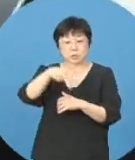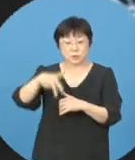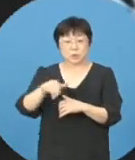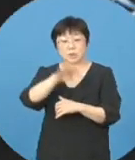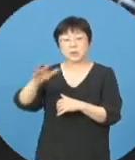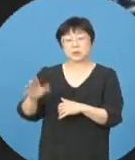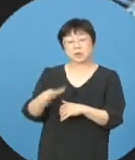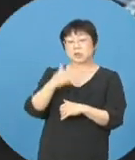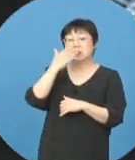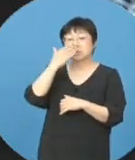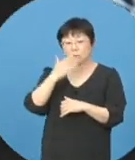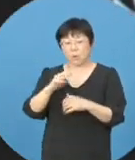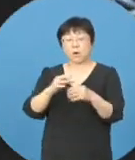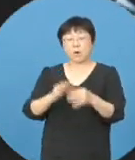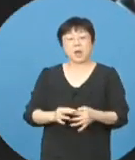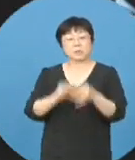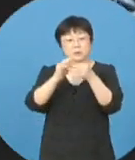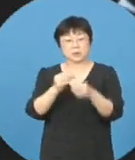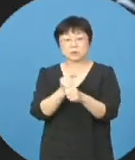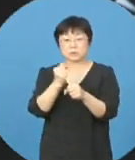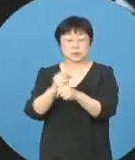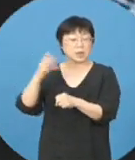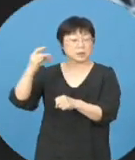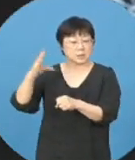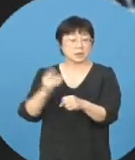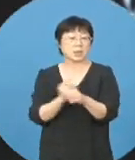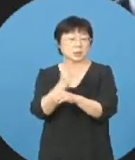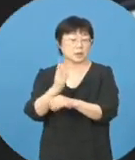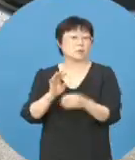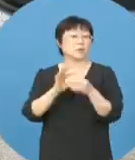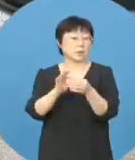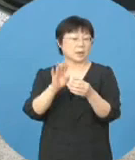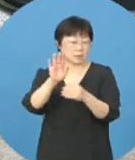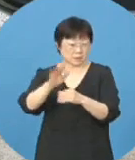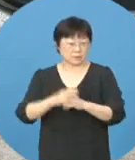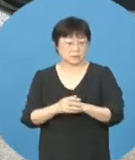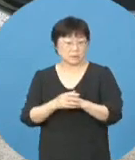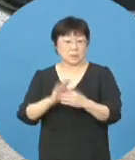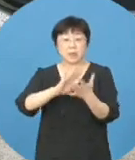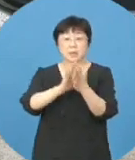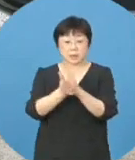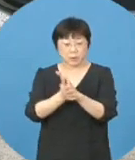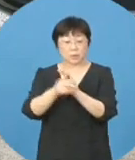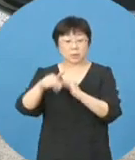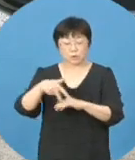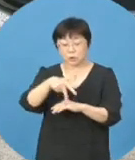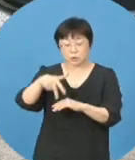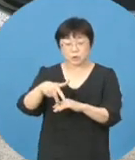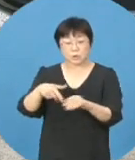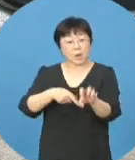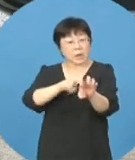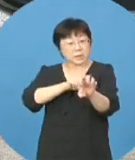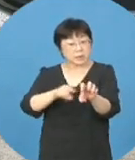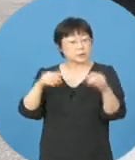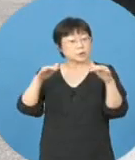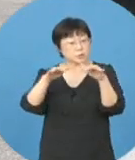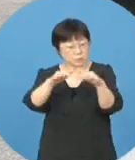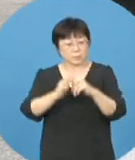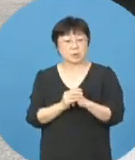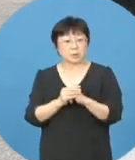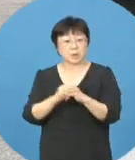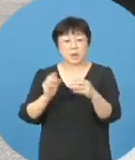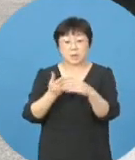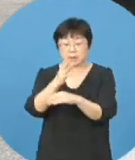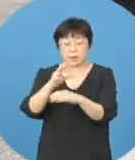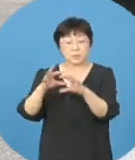素を反応させて作った電気が燃料だからです。徳島県ではこの水素エネルギーに注目し、